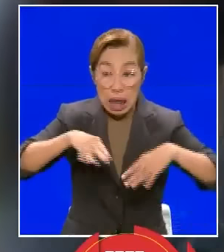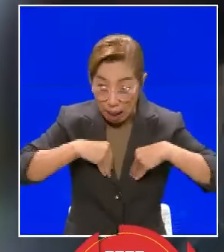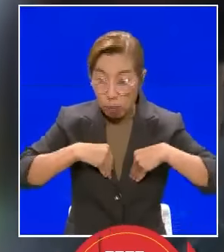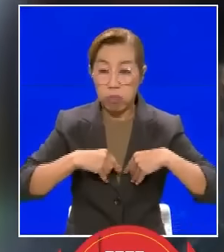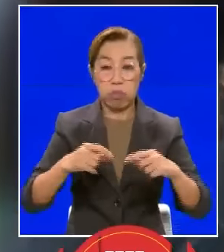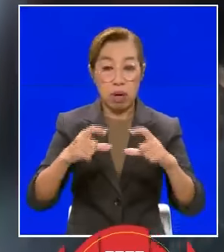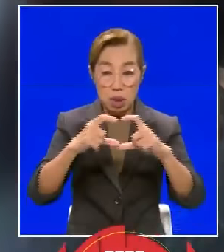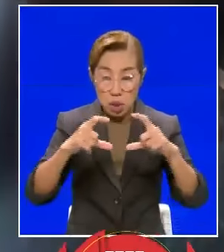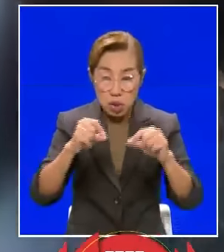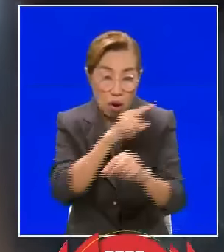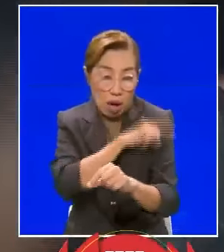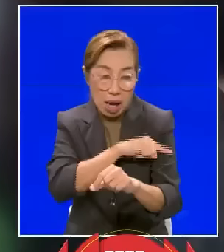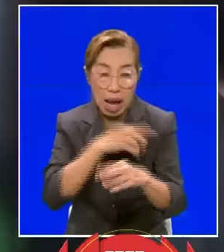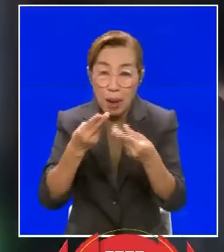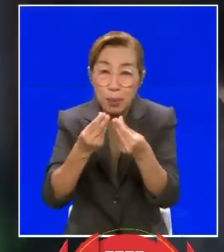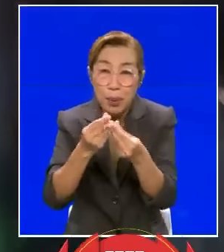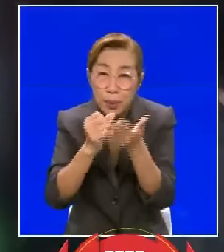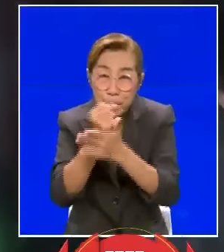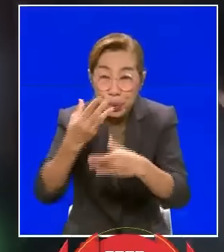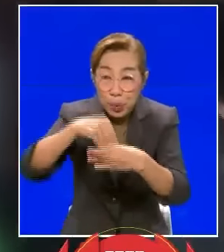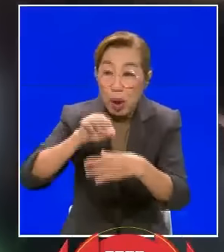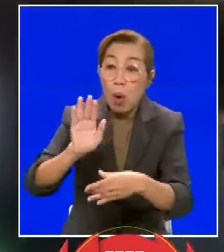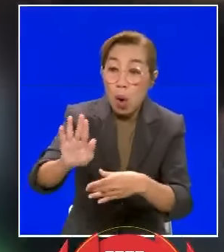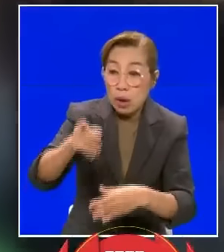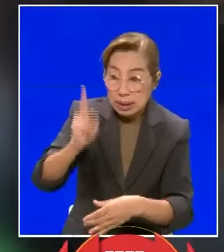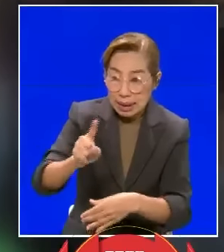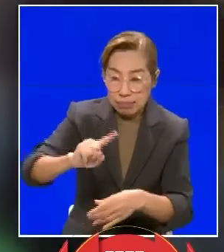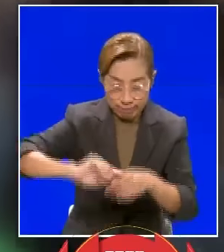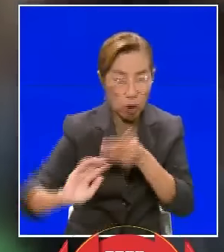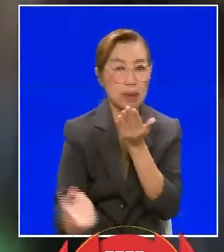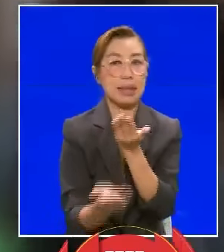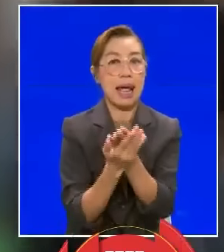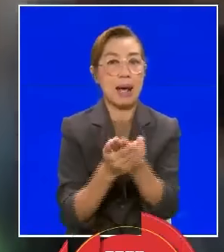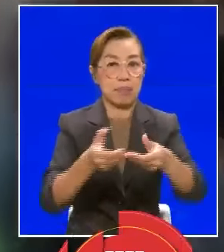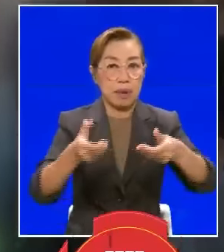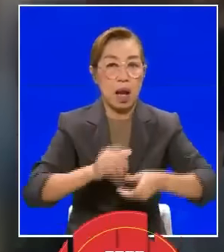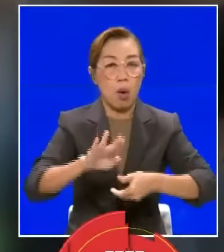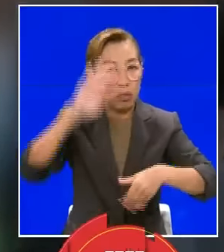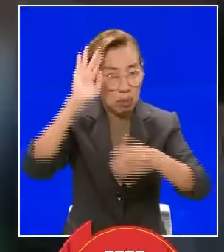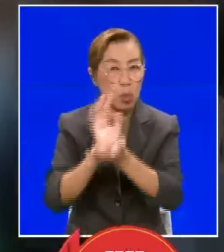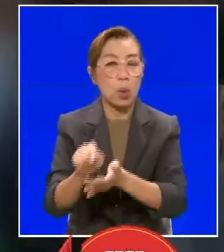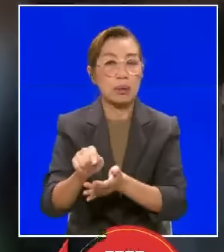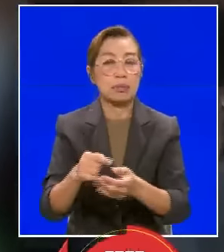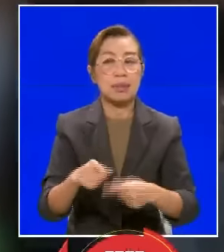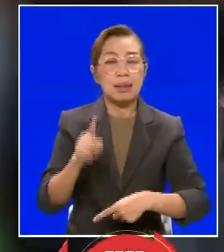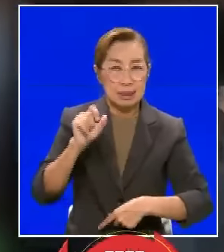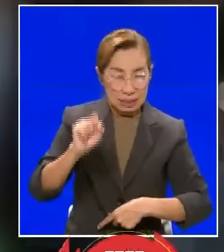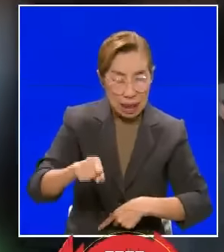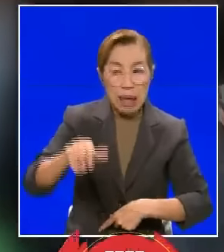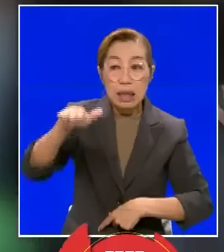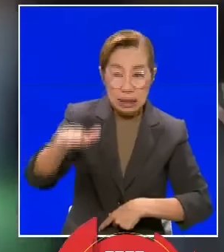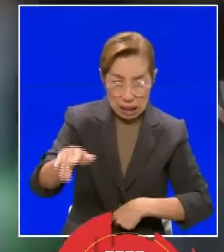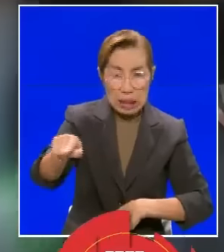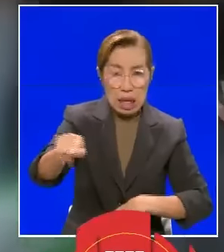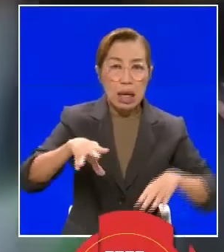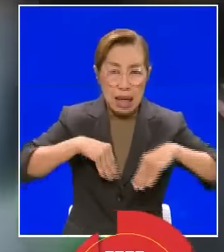ทางกองพิสูจน์หลักฐานก็ว่ากันไปตามกฎหมายท่านผู้ชมครับเพราะว่าตอนนี้มันเป็นแค่คำพูดถึงแม้ท่านเขาจะสารภาพก็ต้องไปตรวจส